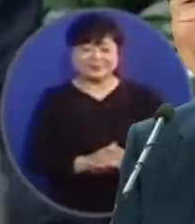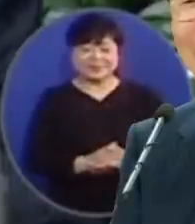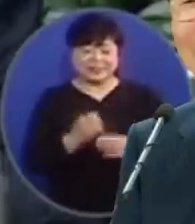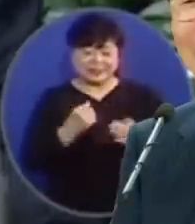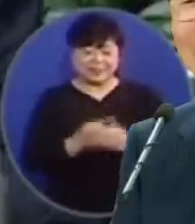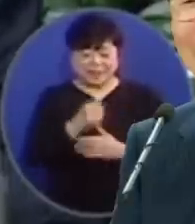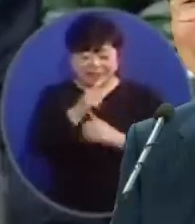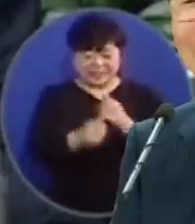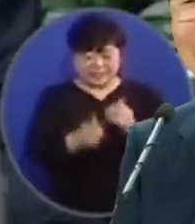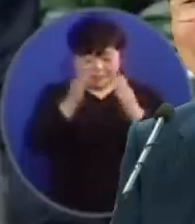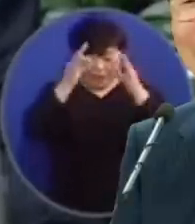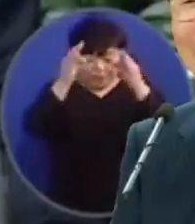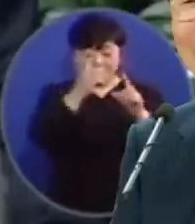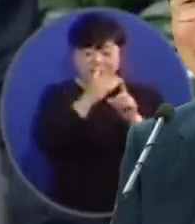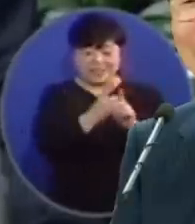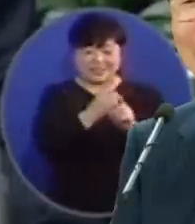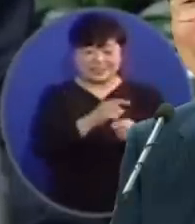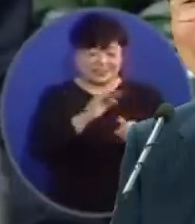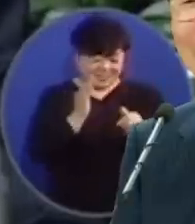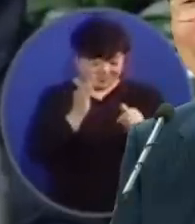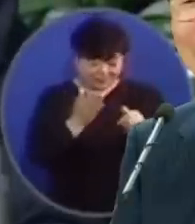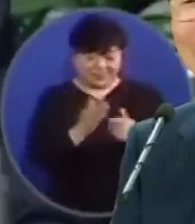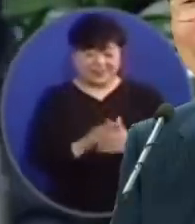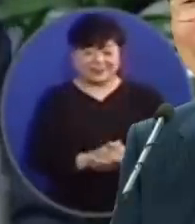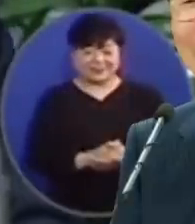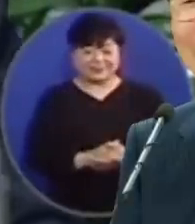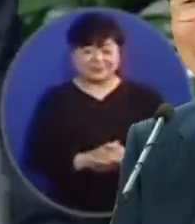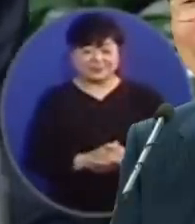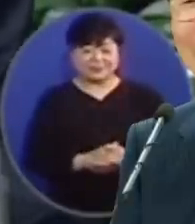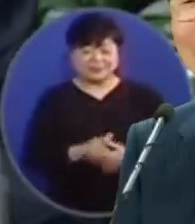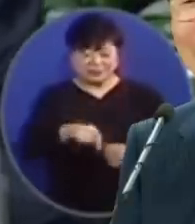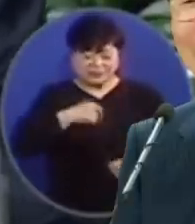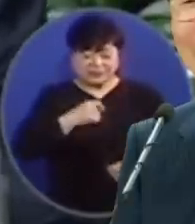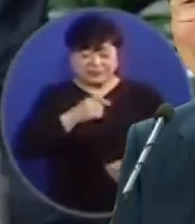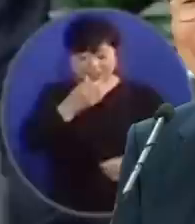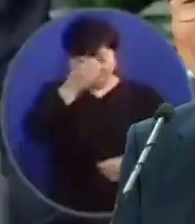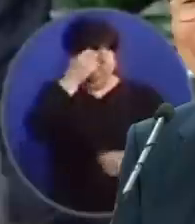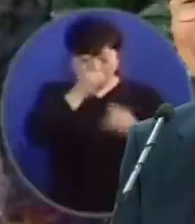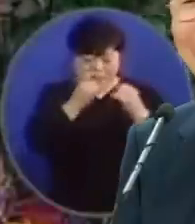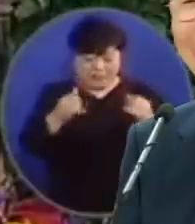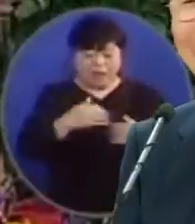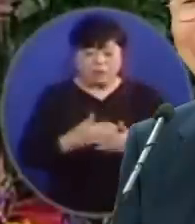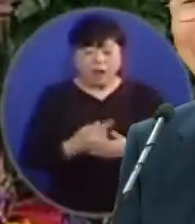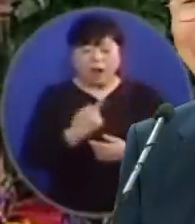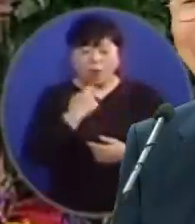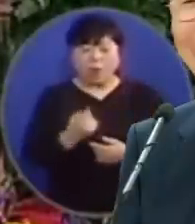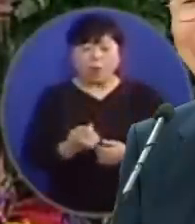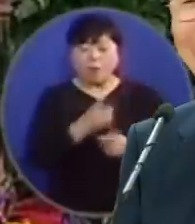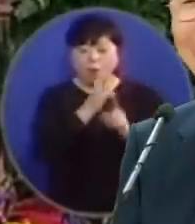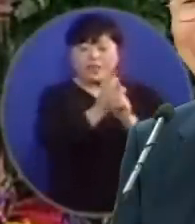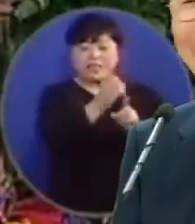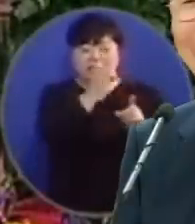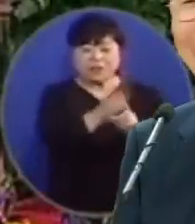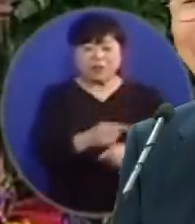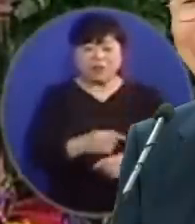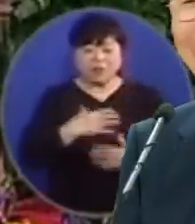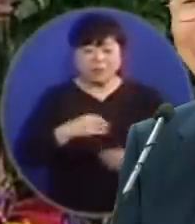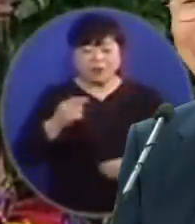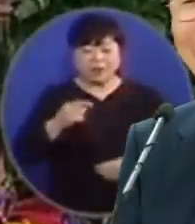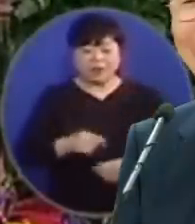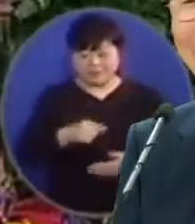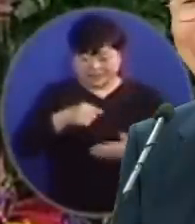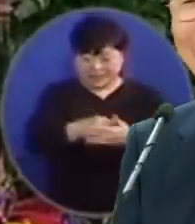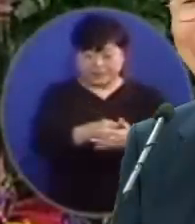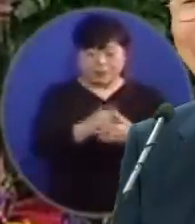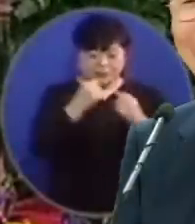그러므로 오늘 하나님을 바라보고 이기는 여러분이 되어야 되는 것입니다. 진실한 그리스도인만이 불안과 공포를 이기고 평안과 담대함을